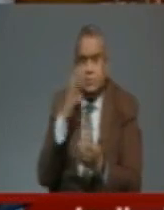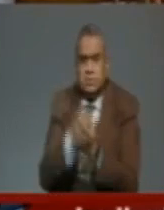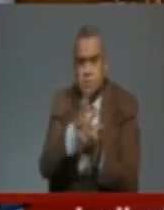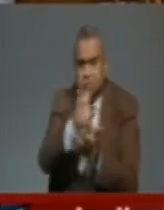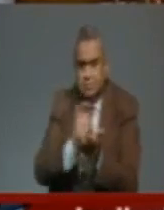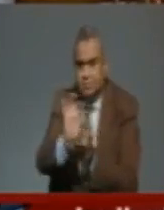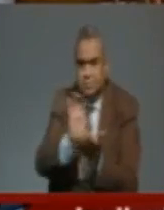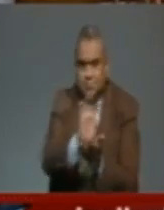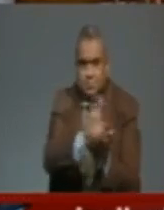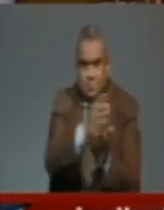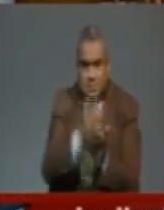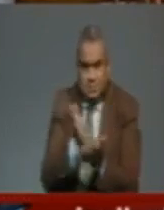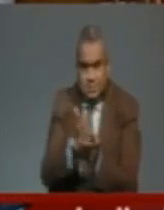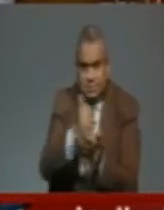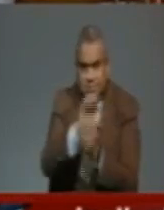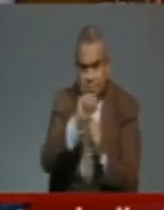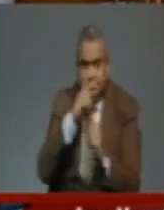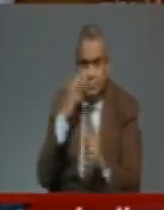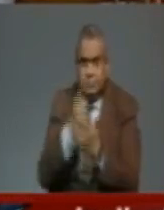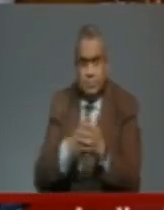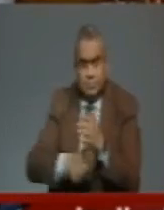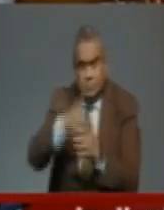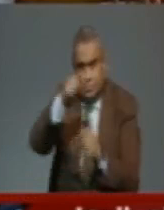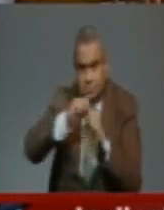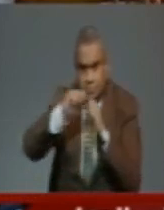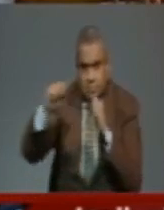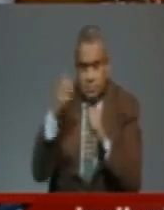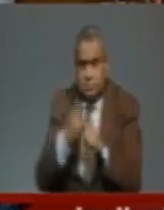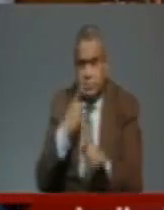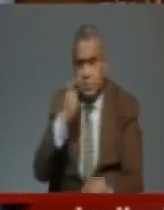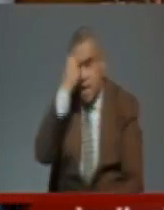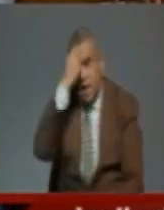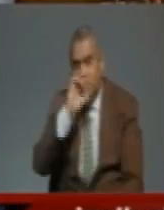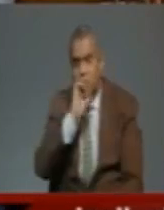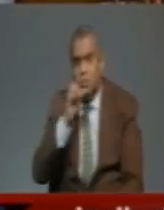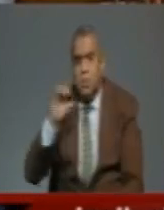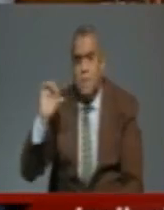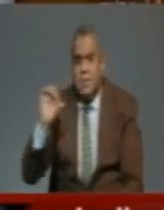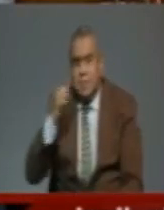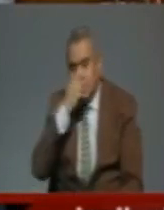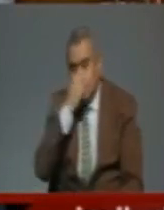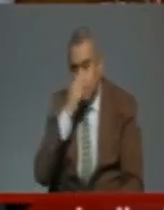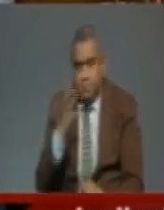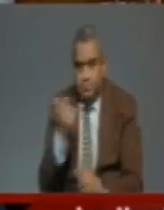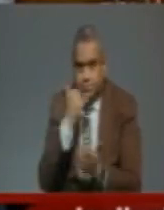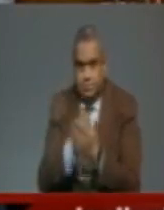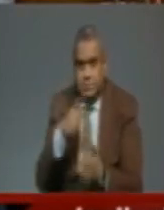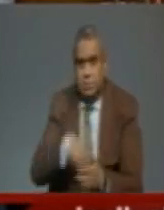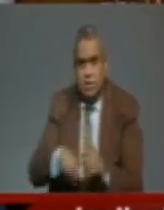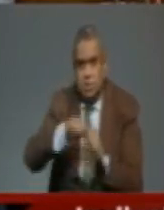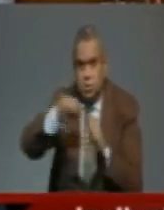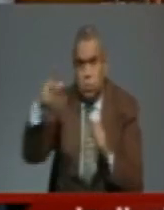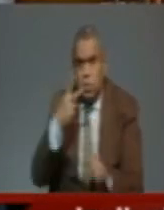الرئيسي ده اللي اصبح طوله دلوقتي 1250 متر بنمده كمان بطول 1200 متر عشان يبقى الحاجز